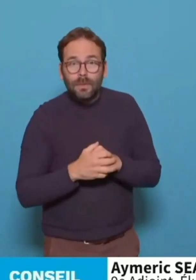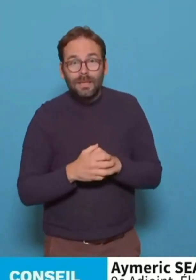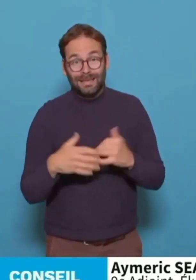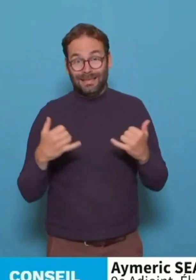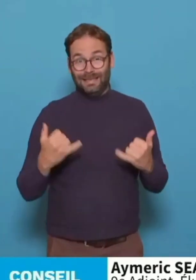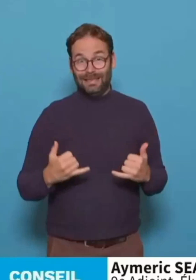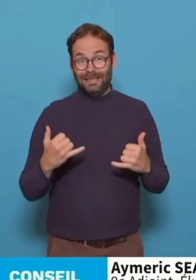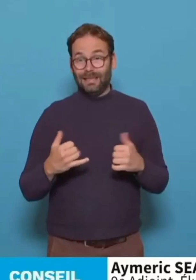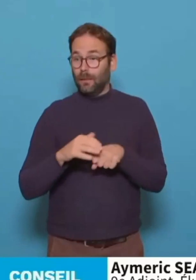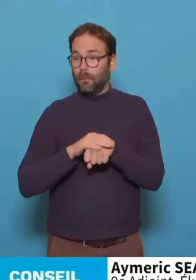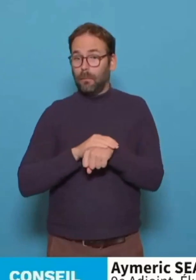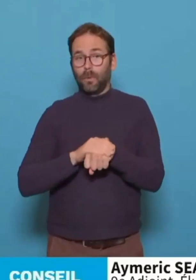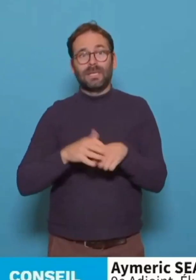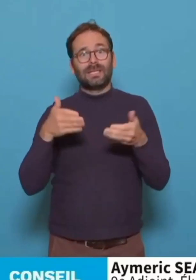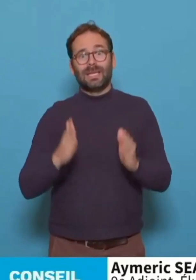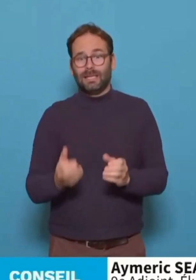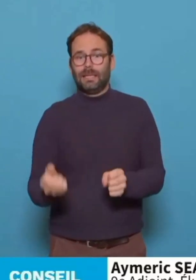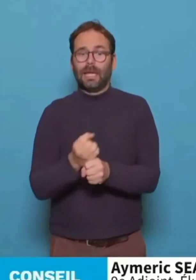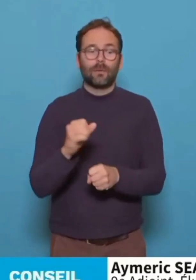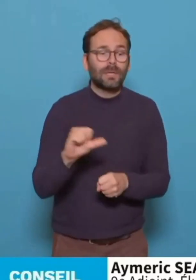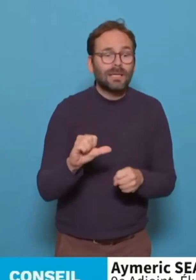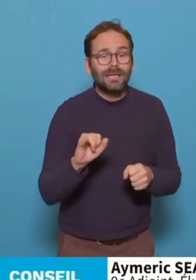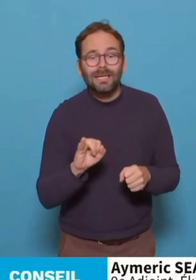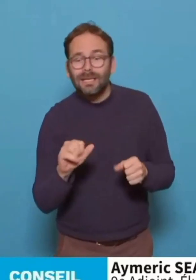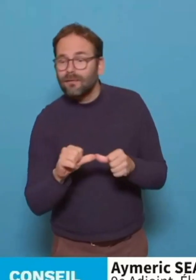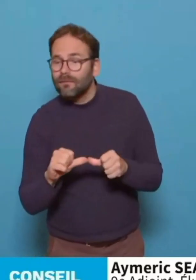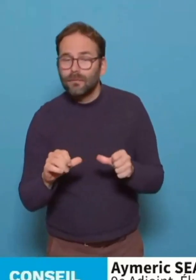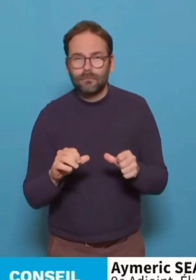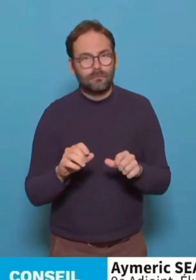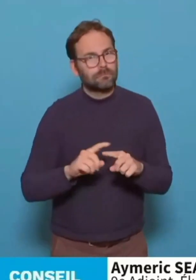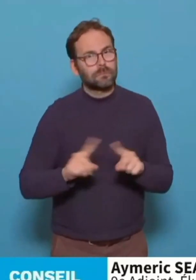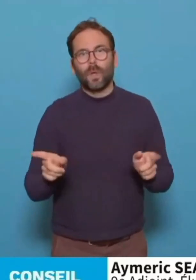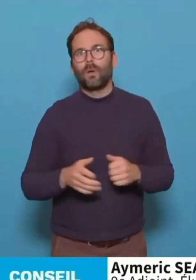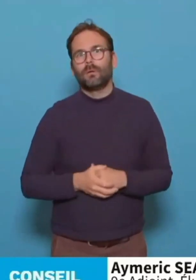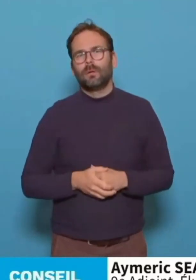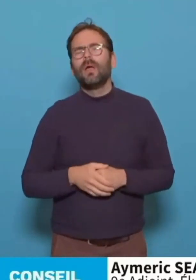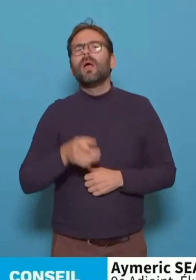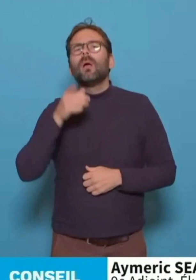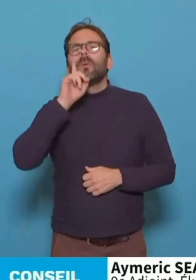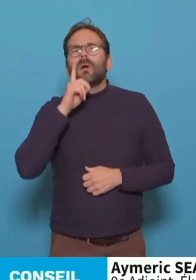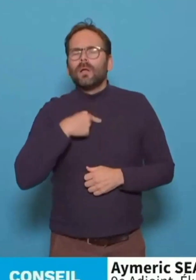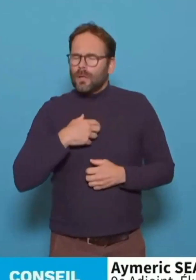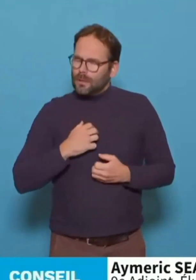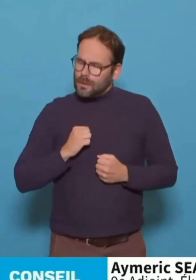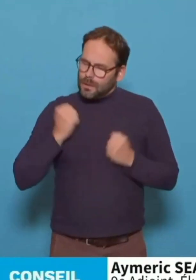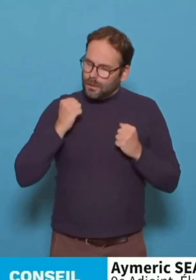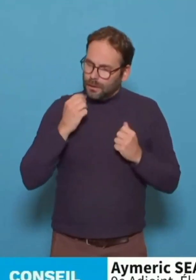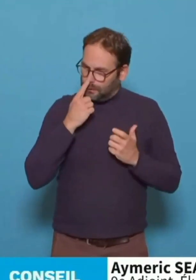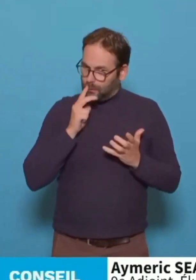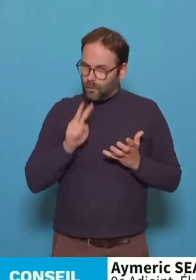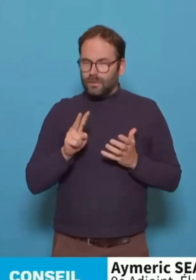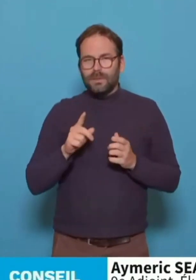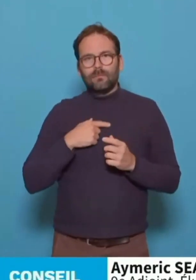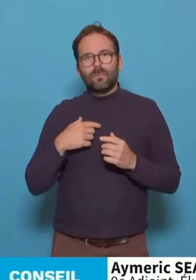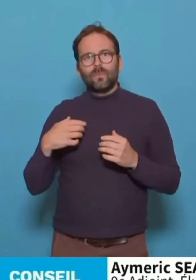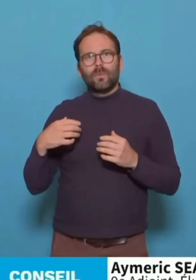qu'ici, le politique décide de la création. Parce qu'en réalité, ce qui nous révolte, ce qui fait ces